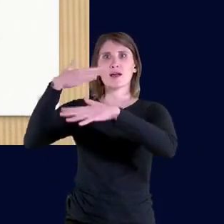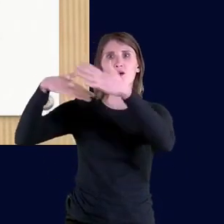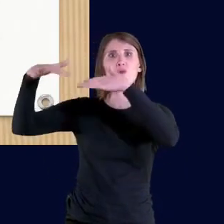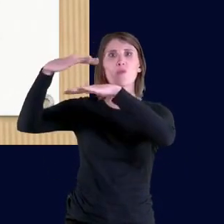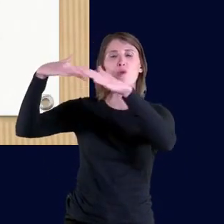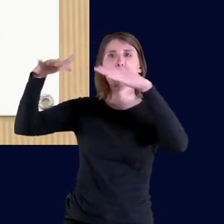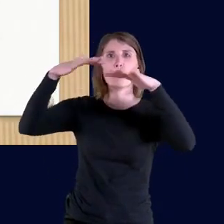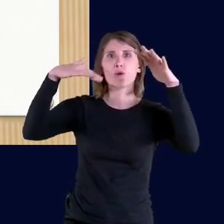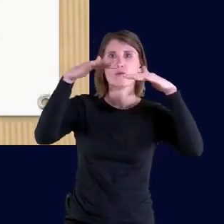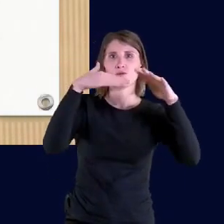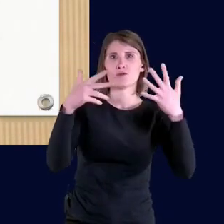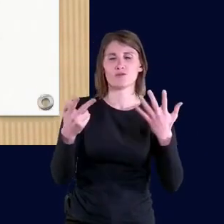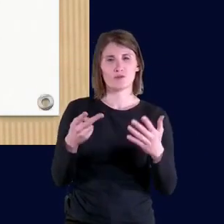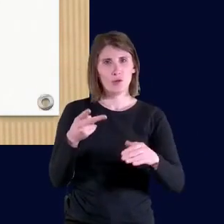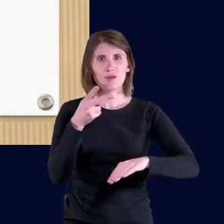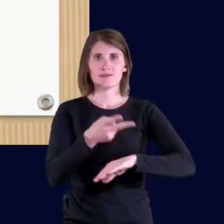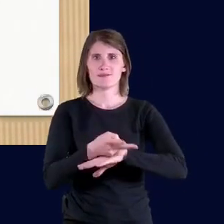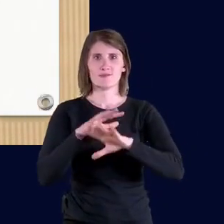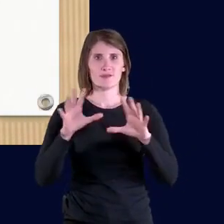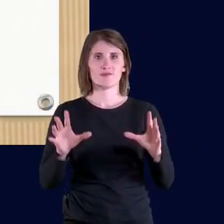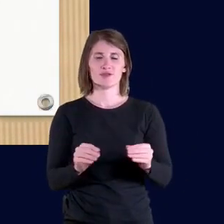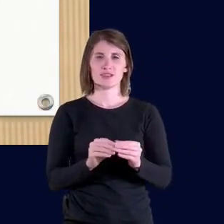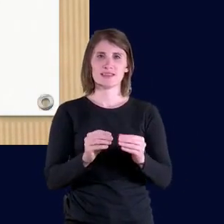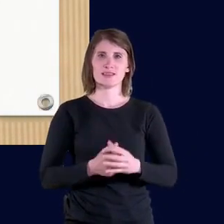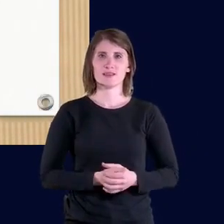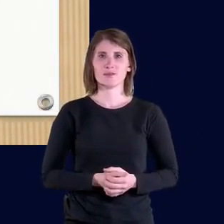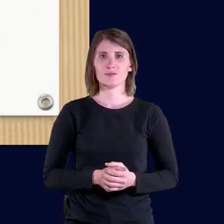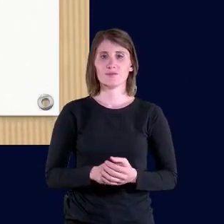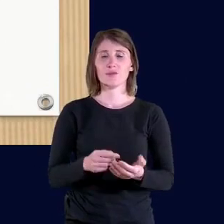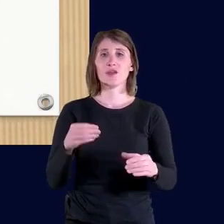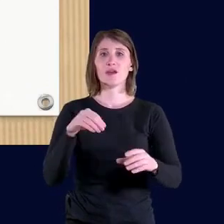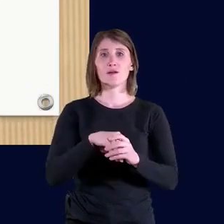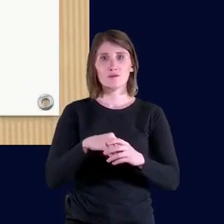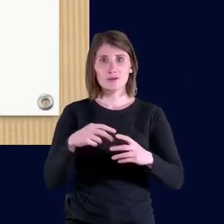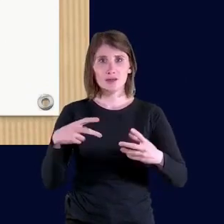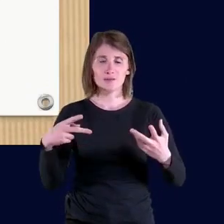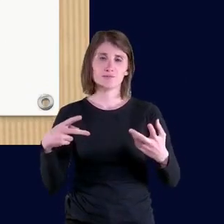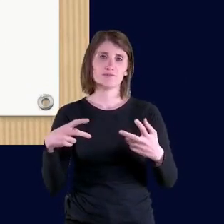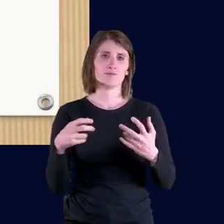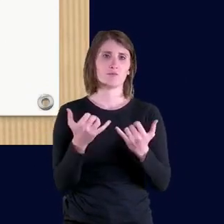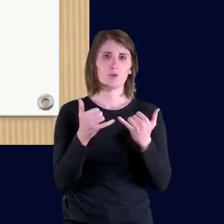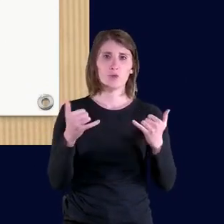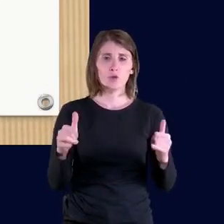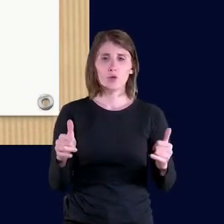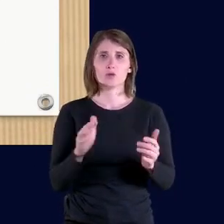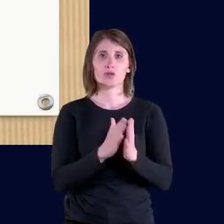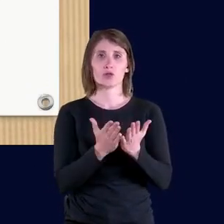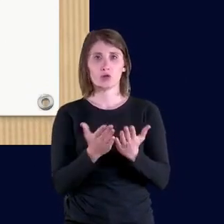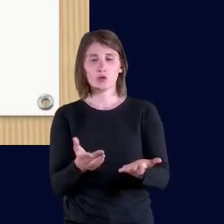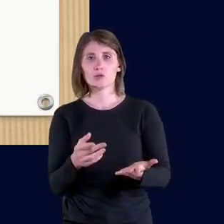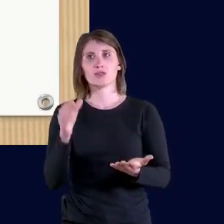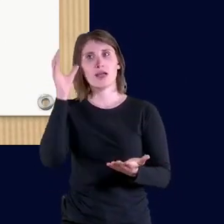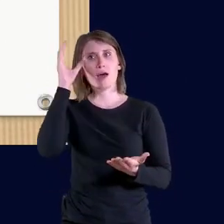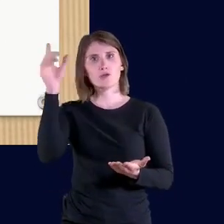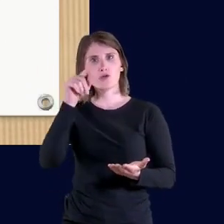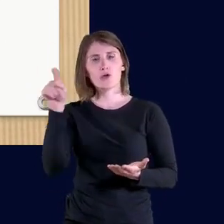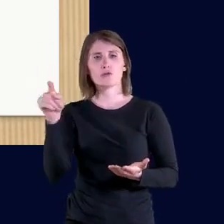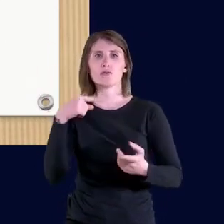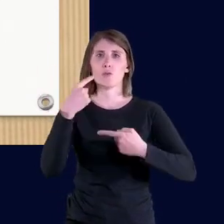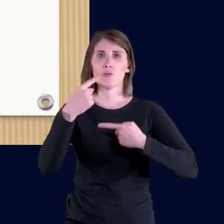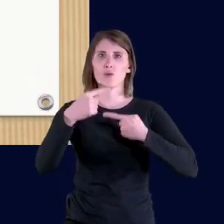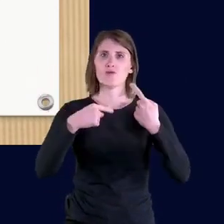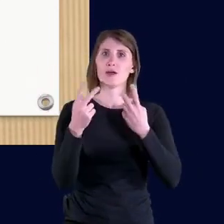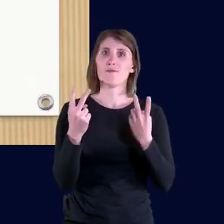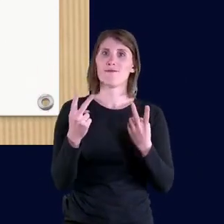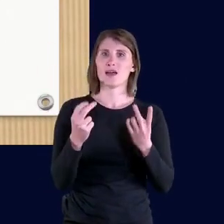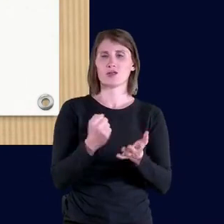serwisu udostępniamy w tym serwisie są książki różnych autorów mówiących rzeczy ważne czyli nie chodzi o to że proszę